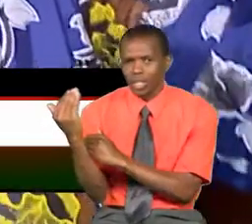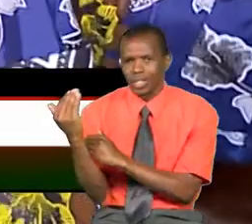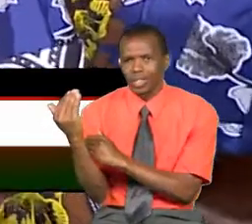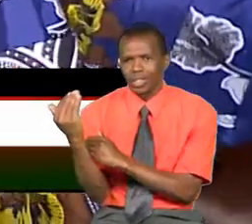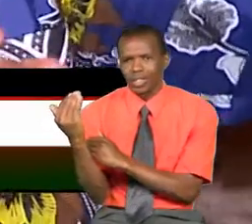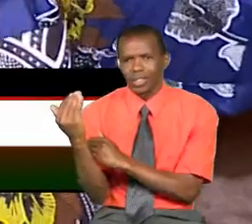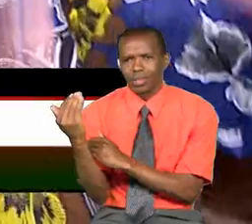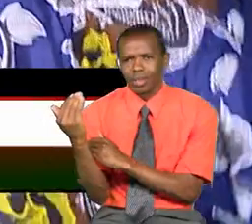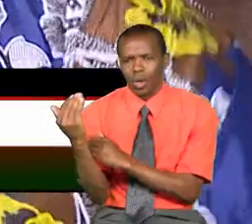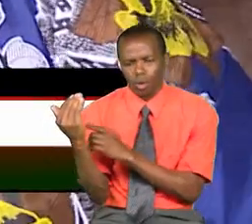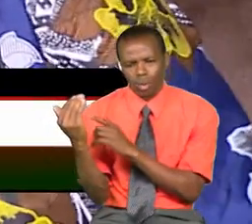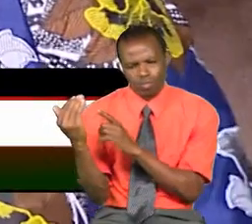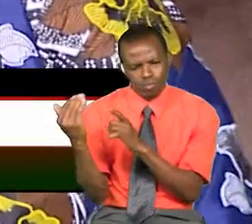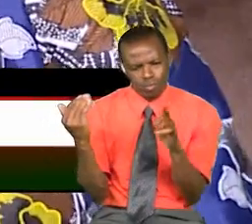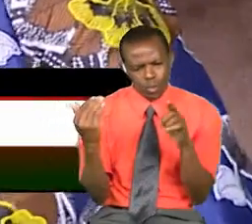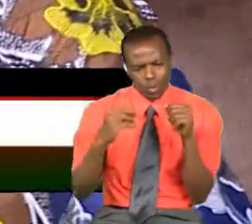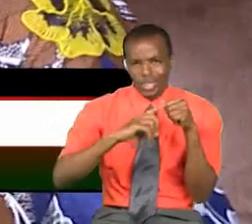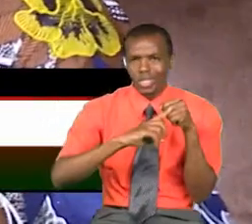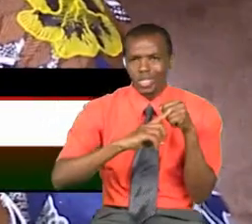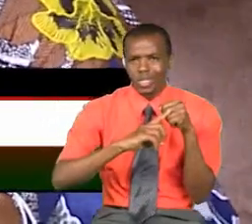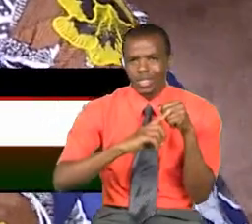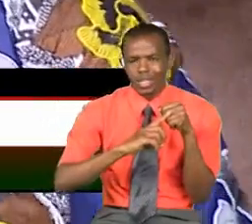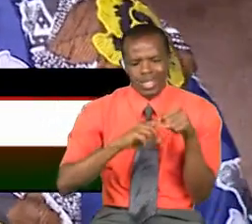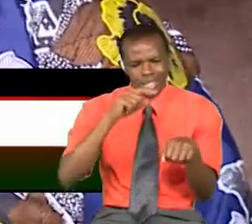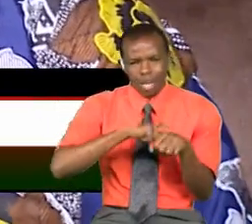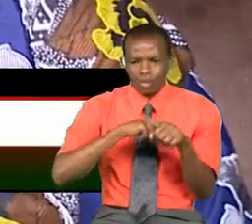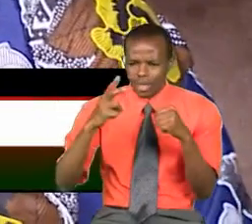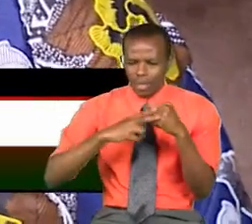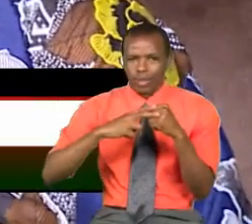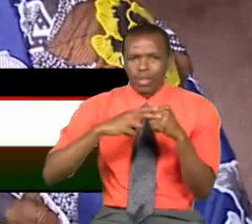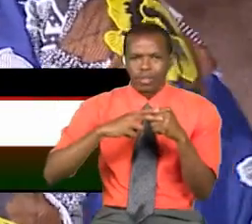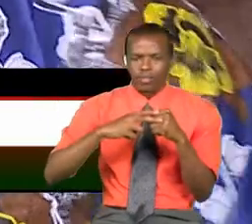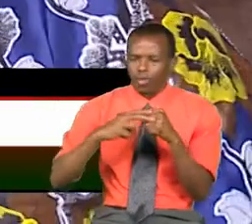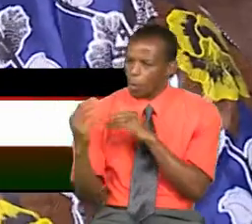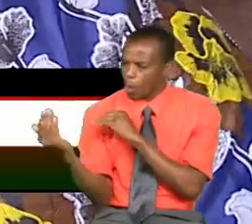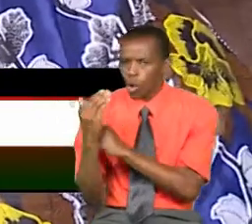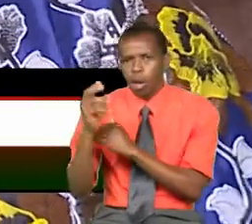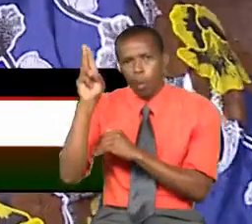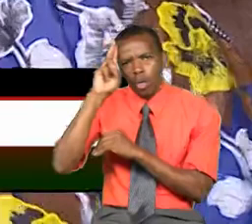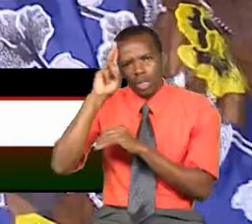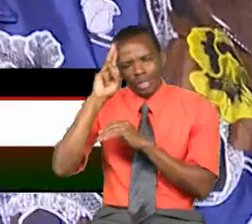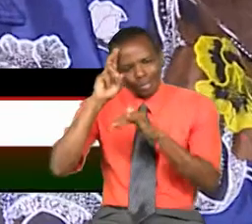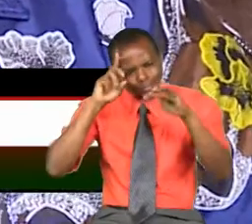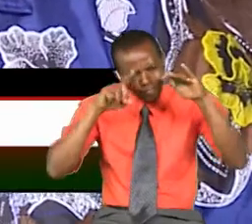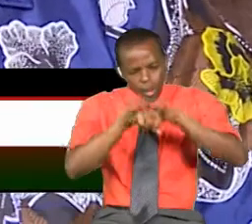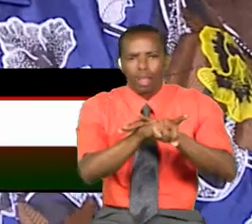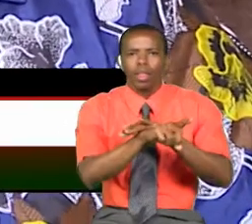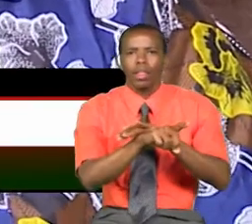saa 12, saa 12. Basi baada ya saa moja hivi, askari wakaja ndani na papu.